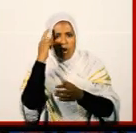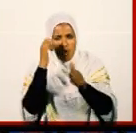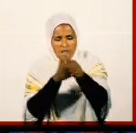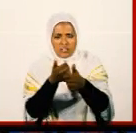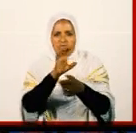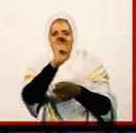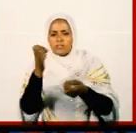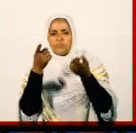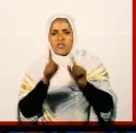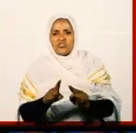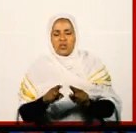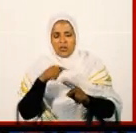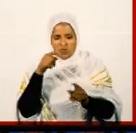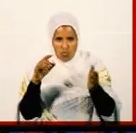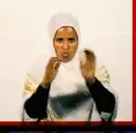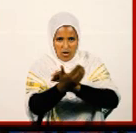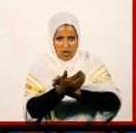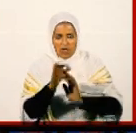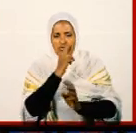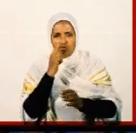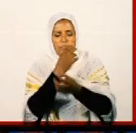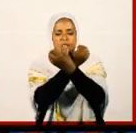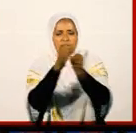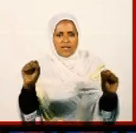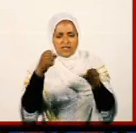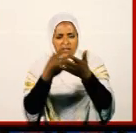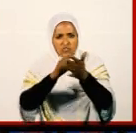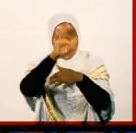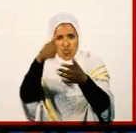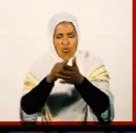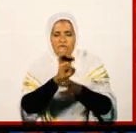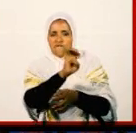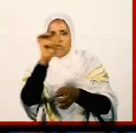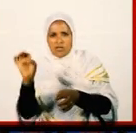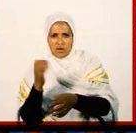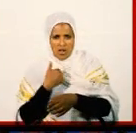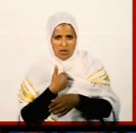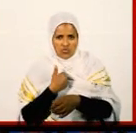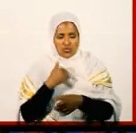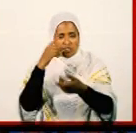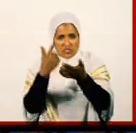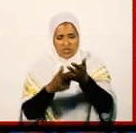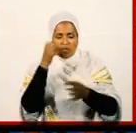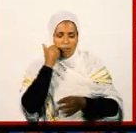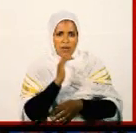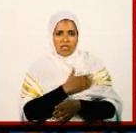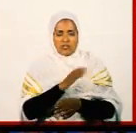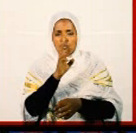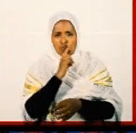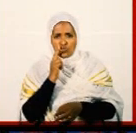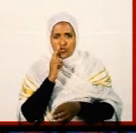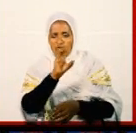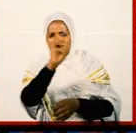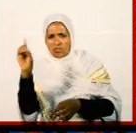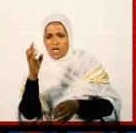እንደሆነ፣ ጾመ ድህነት፣ እነዚህ ሁሉ ፋሲካ አላቸው። እና የእመቤታችንንም ጾም ፋሲካው 16